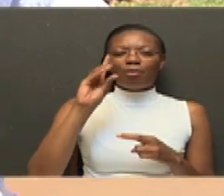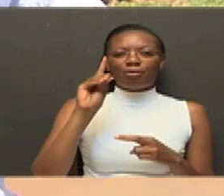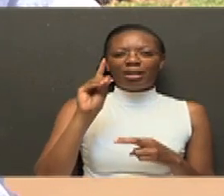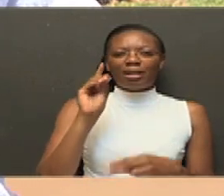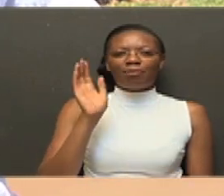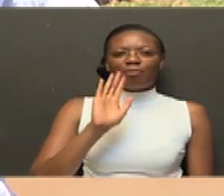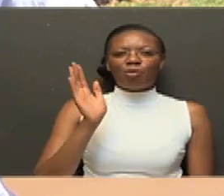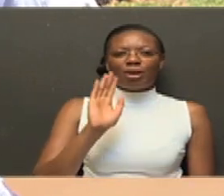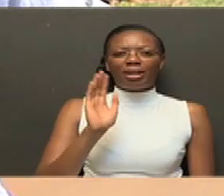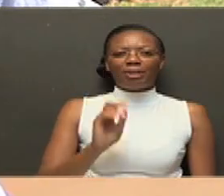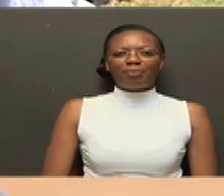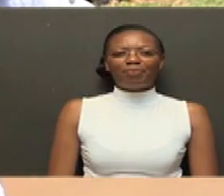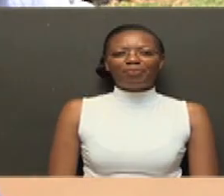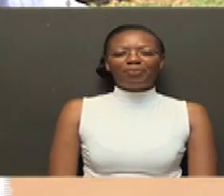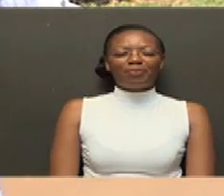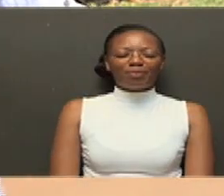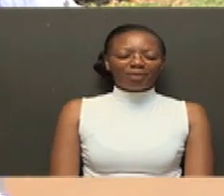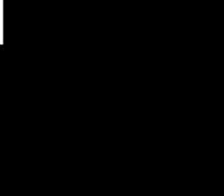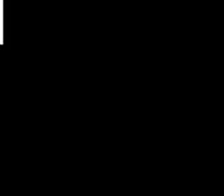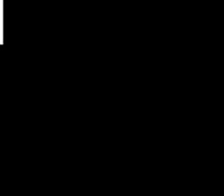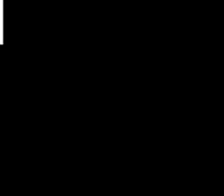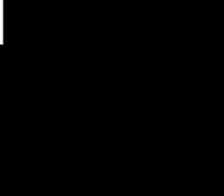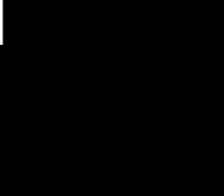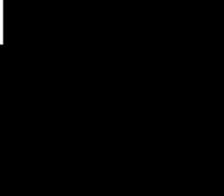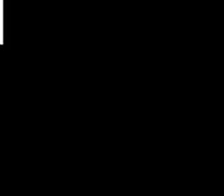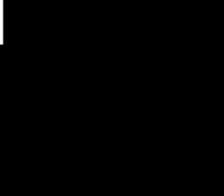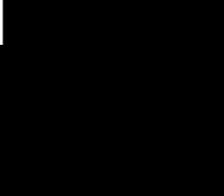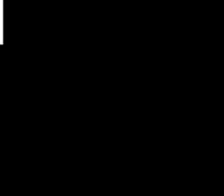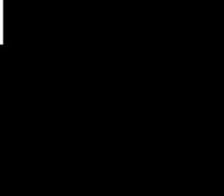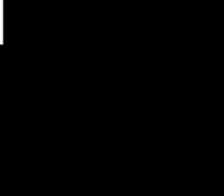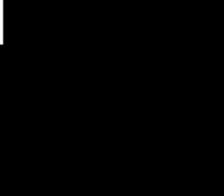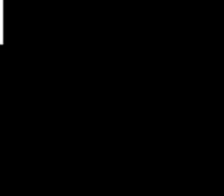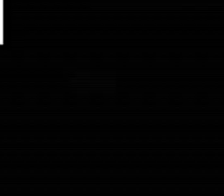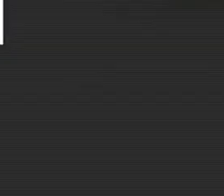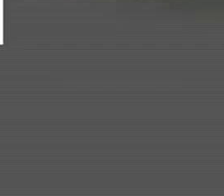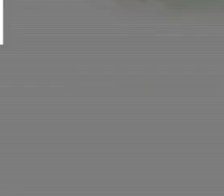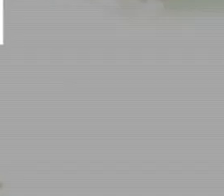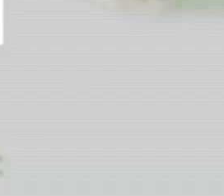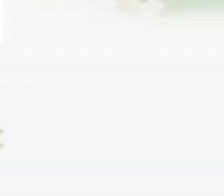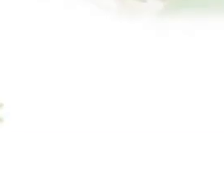Fredrick Mbatha. Kwaheri.